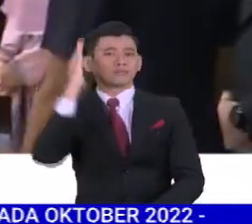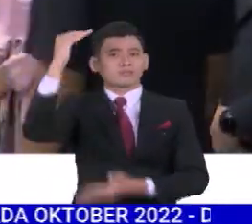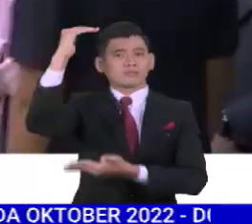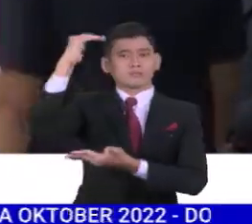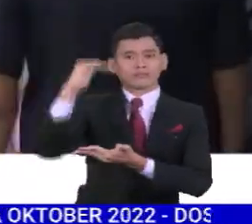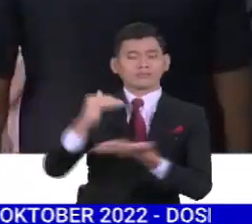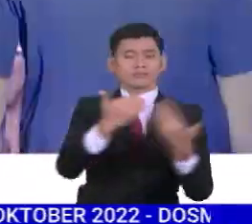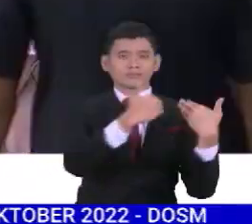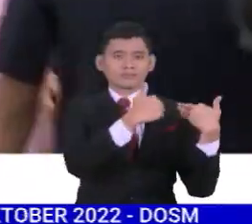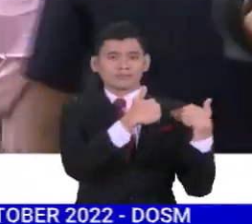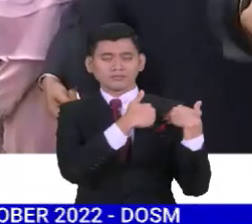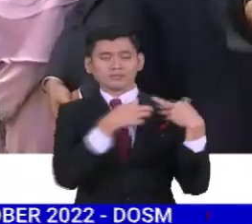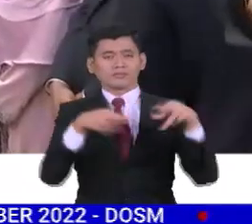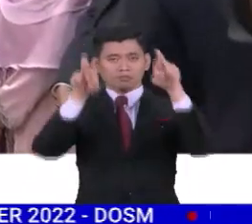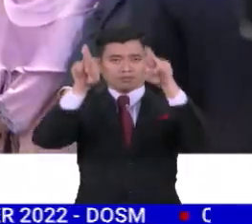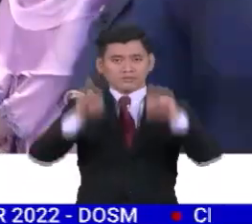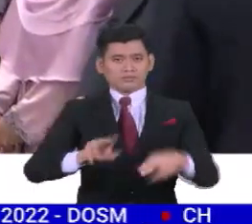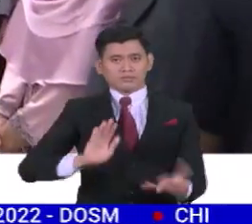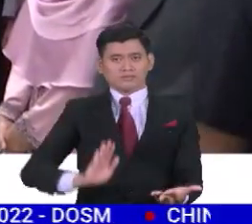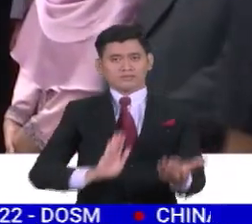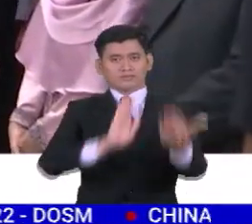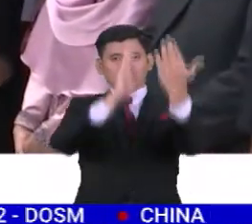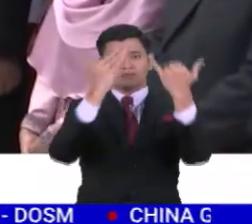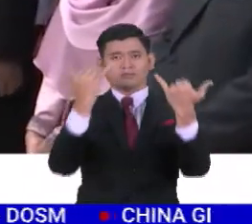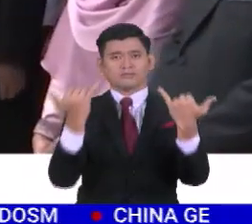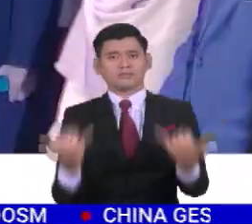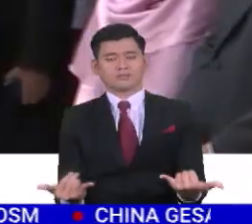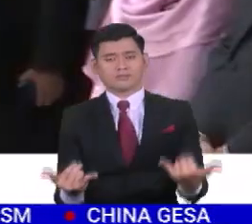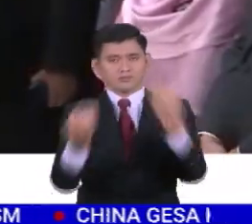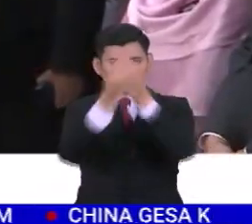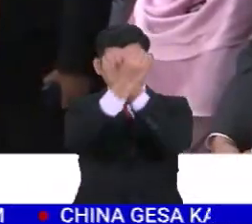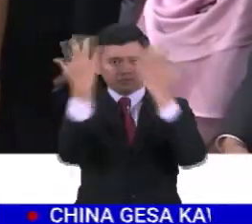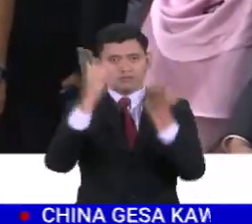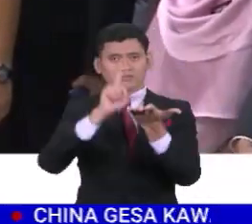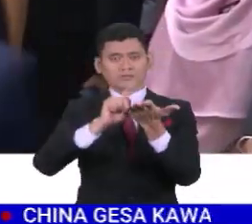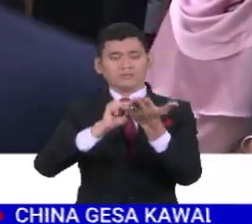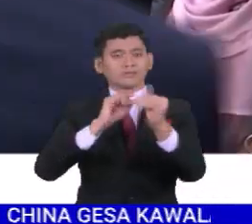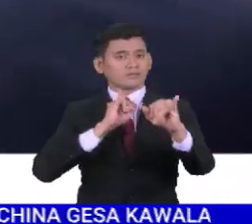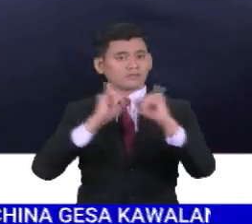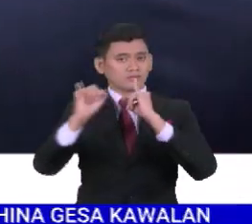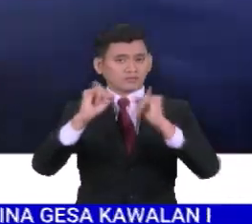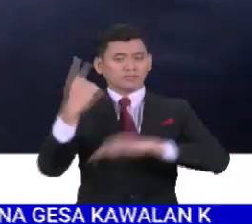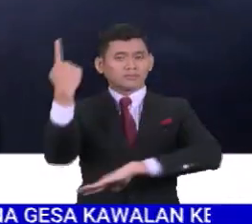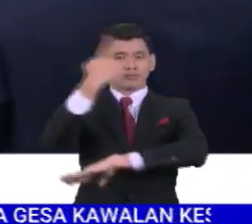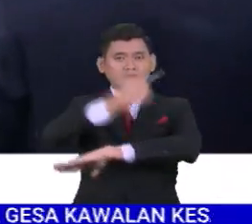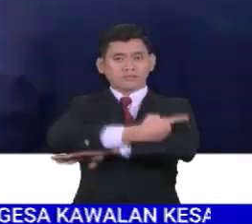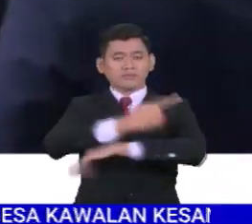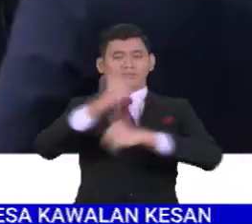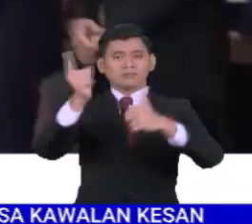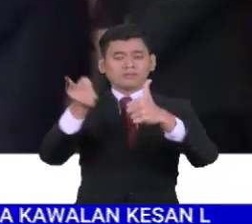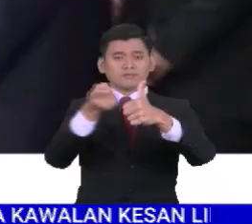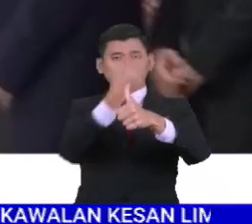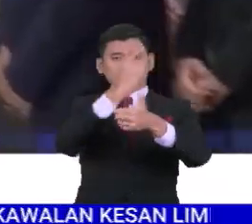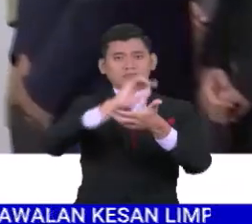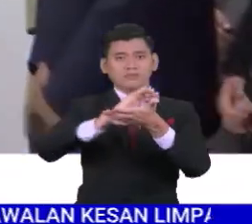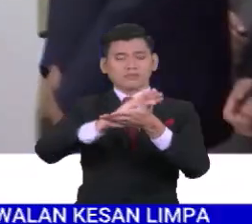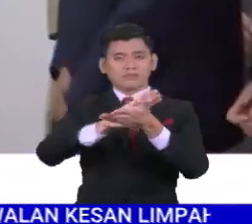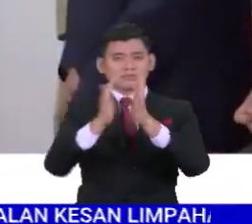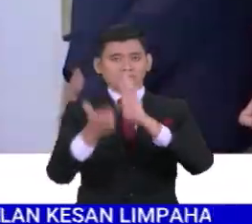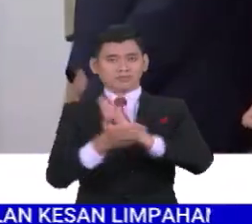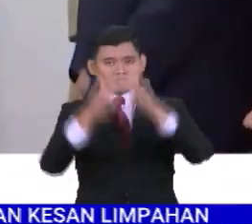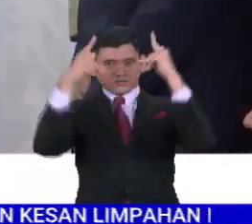rakyat ketika ini menyatakannya kepada Midah pada hari pertama memulihkan tugas resminya sebagai perdana menteri